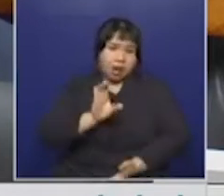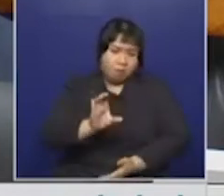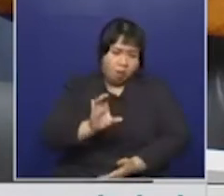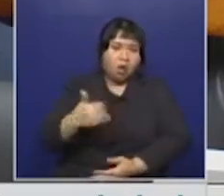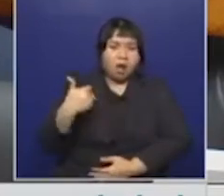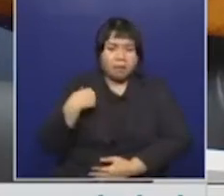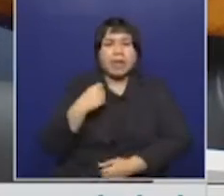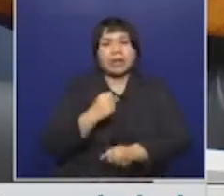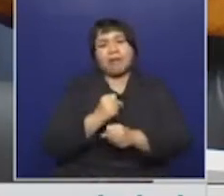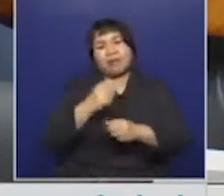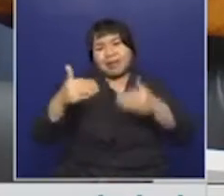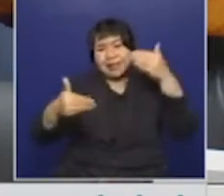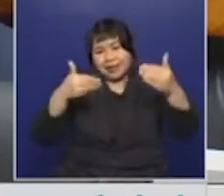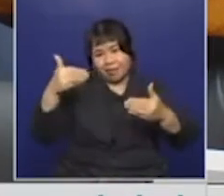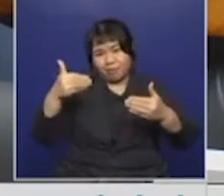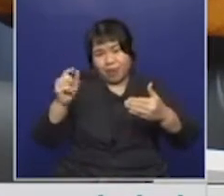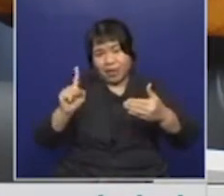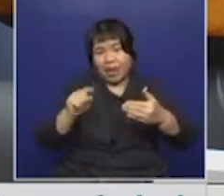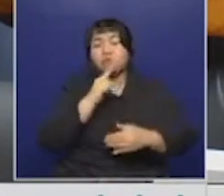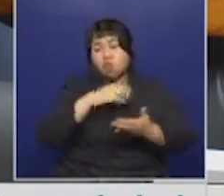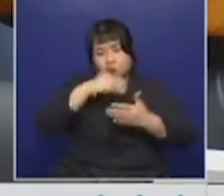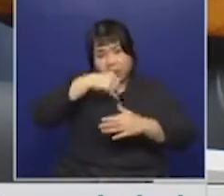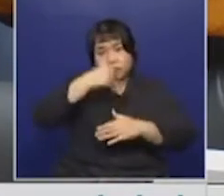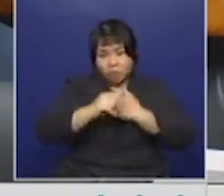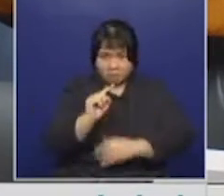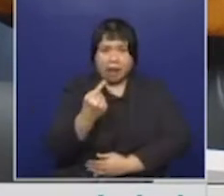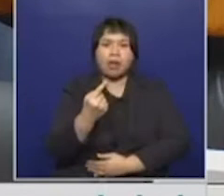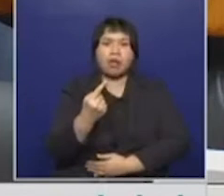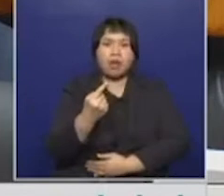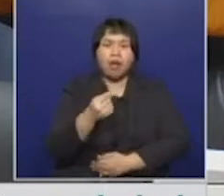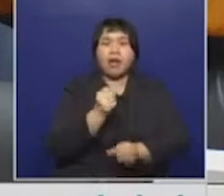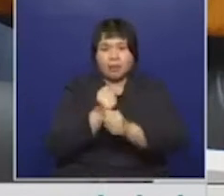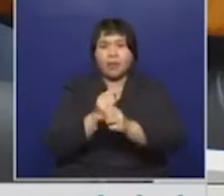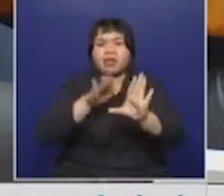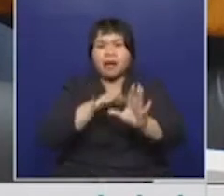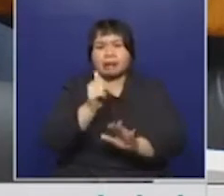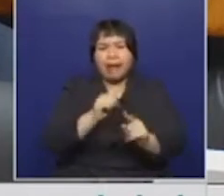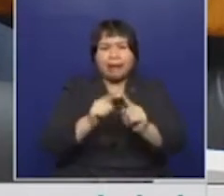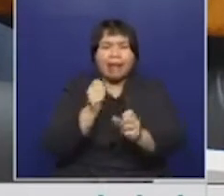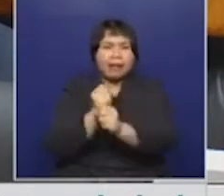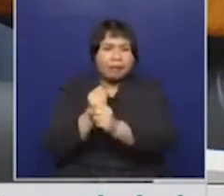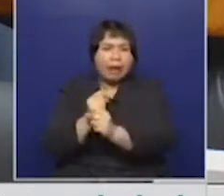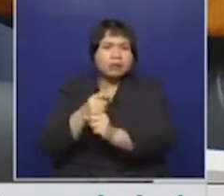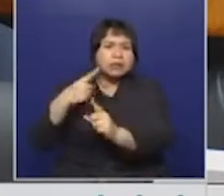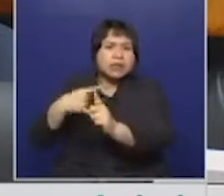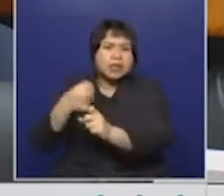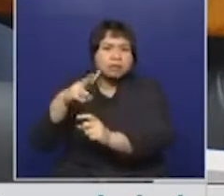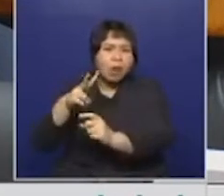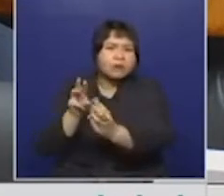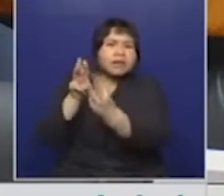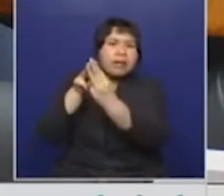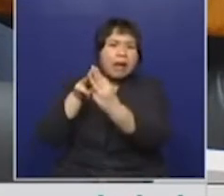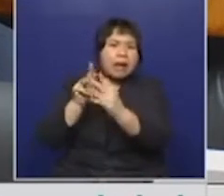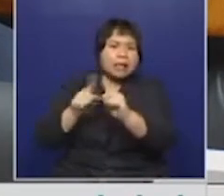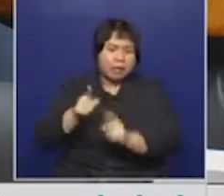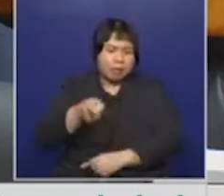x pro2คัน 20จัดการที่ประชาชนจบใหม่ได้งานทำแต่เป็นสัญญาจ้าง 12เดือนไม่มี